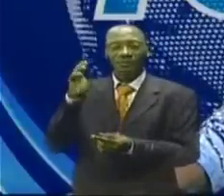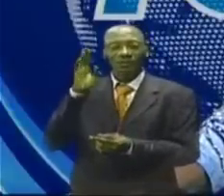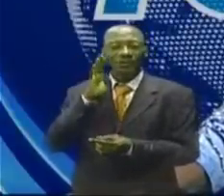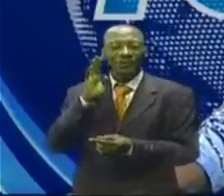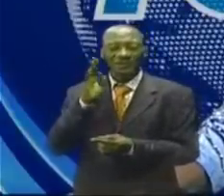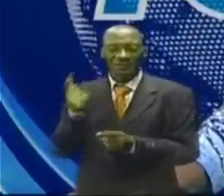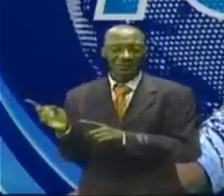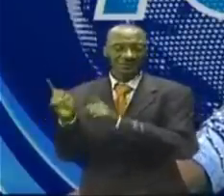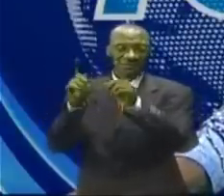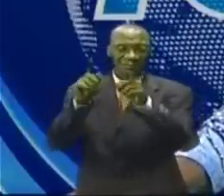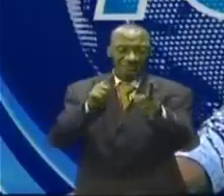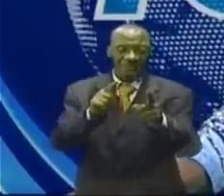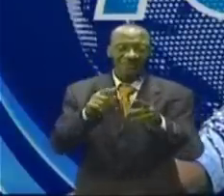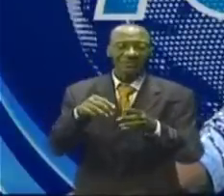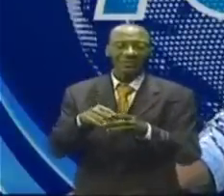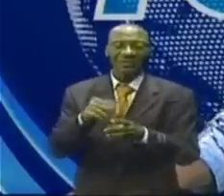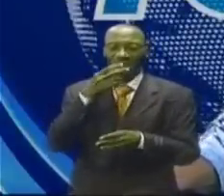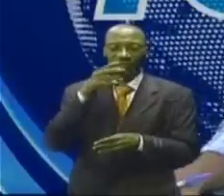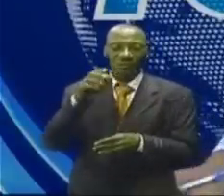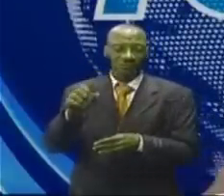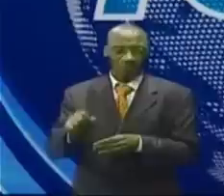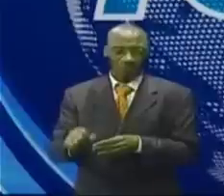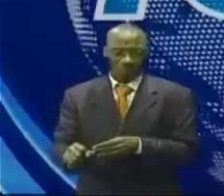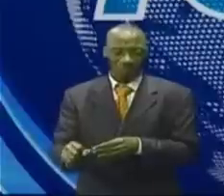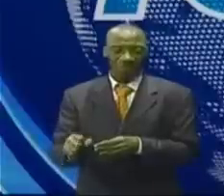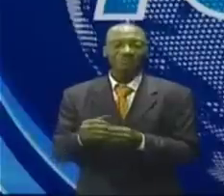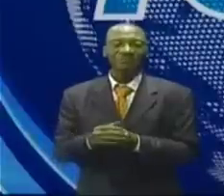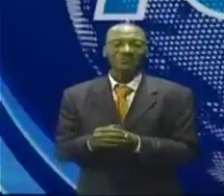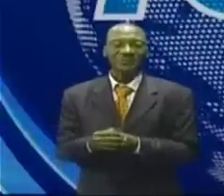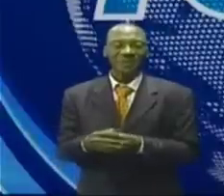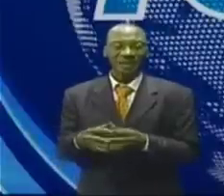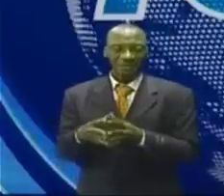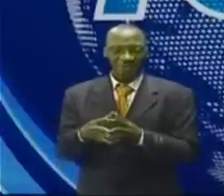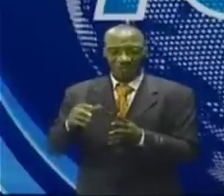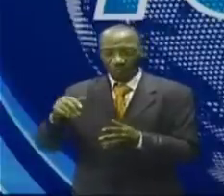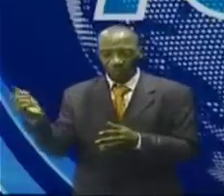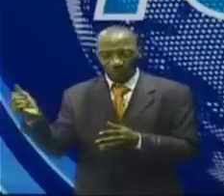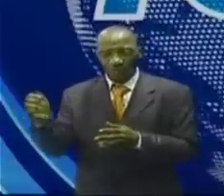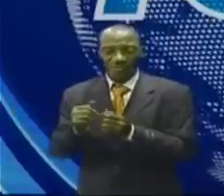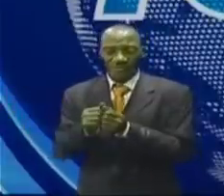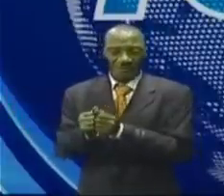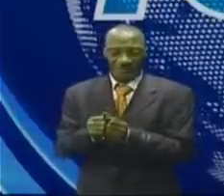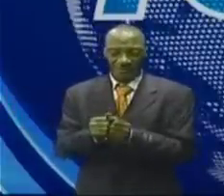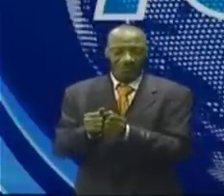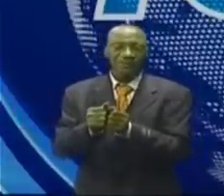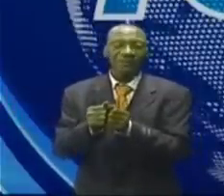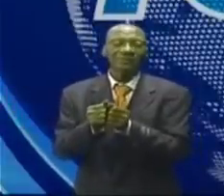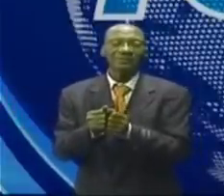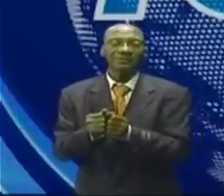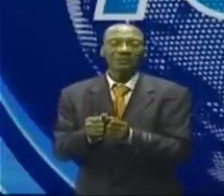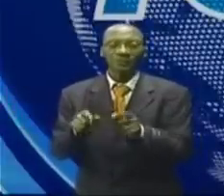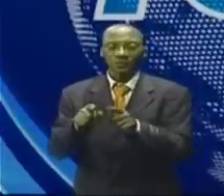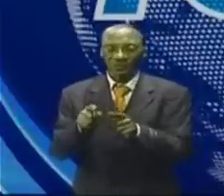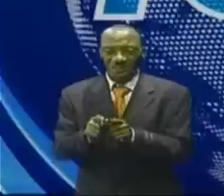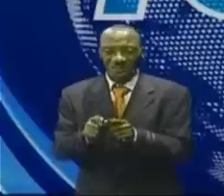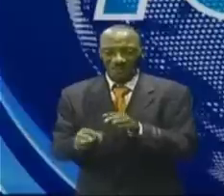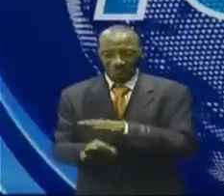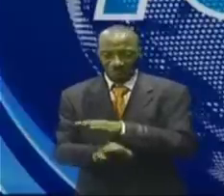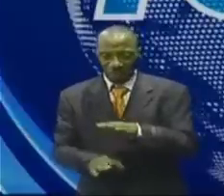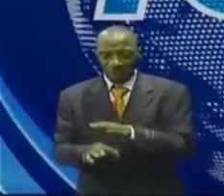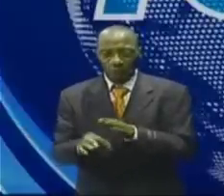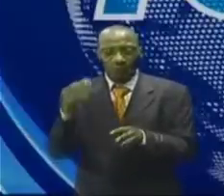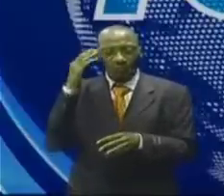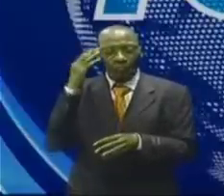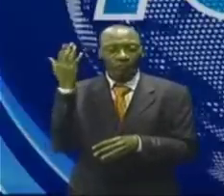Kivu en compagnie des hauts cadres de la Fondation Bahati Lukwebo, président de la Chambre haute du Parlement, l'initiateur de ses